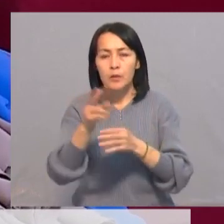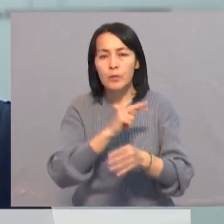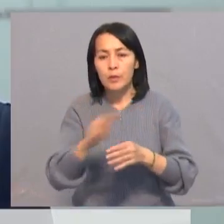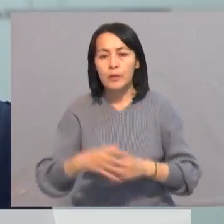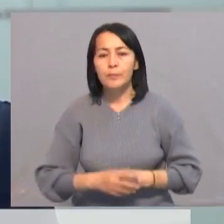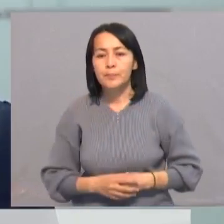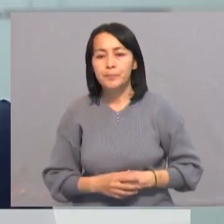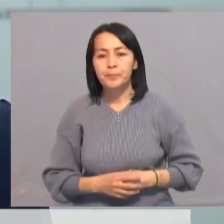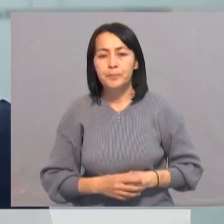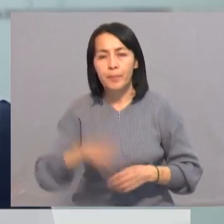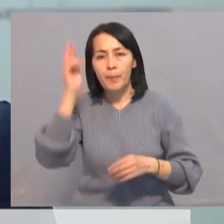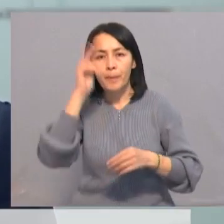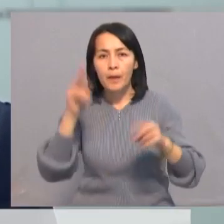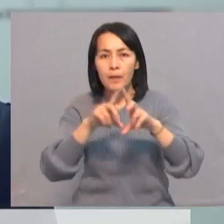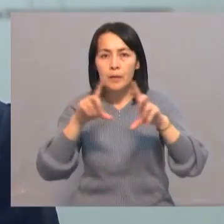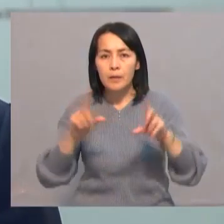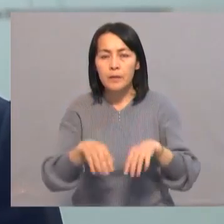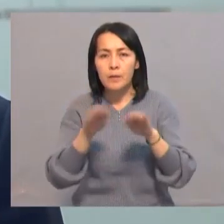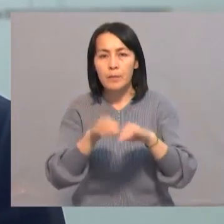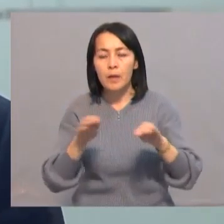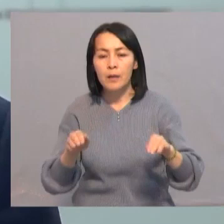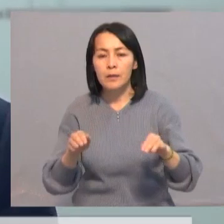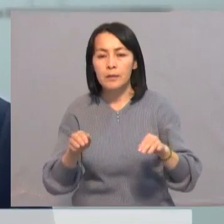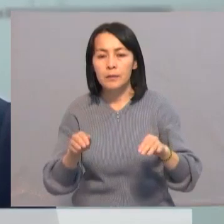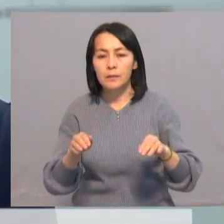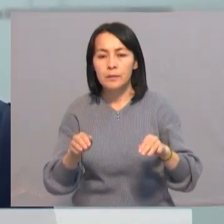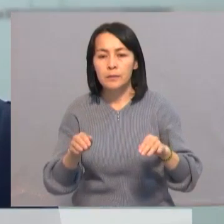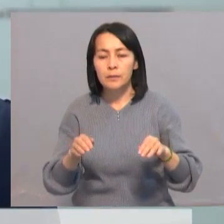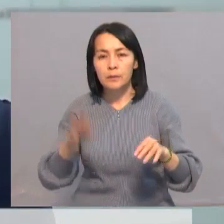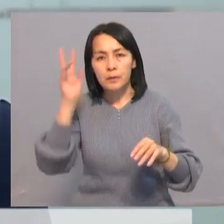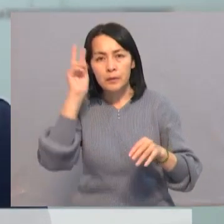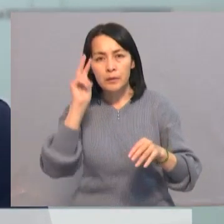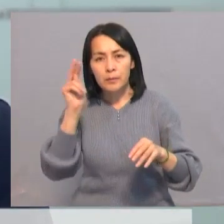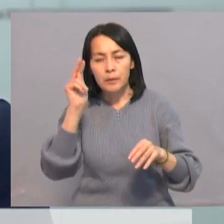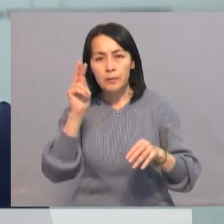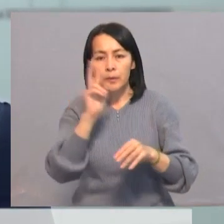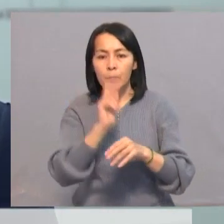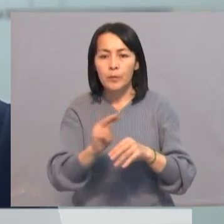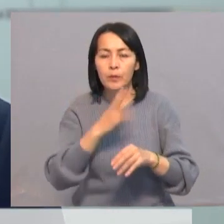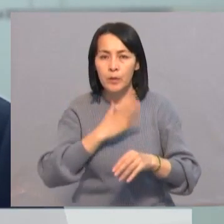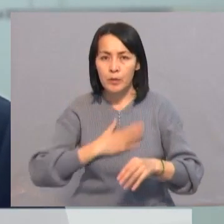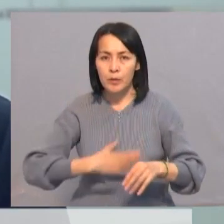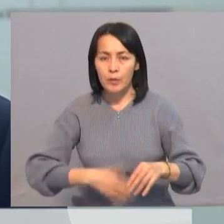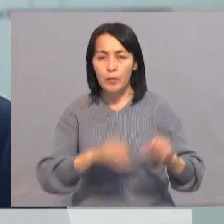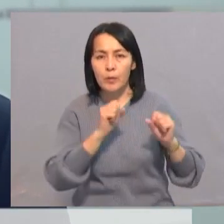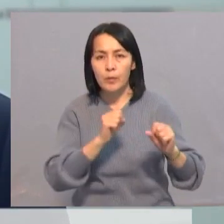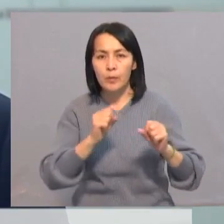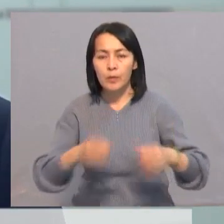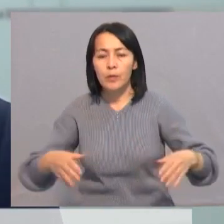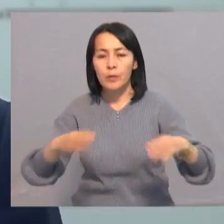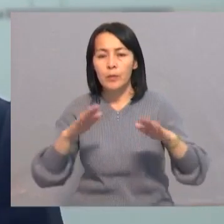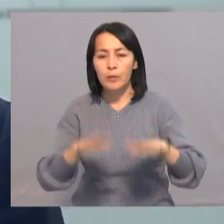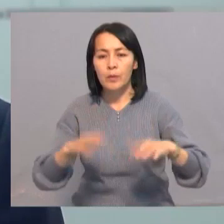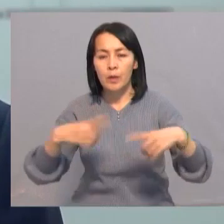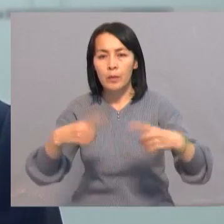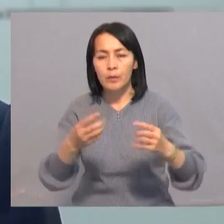jöndeledi. Bilim mekemelerindeki balalardın bilim aluına jaylı jäne kaupsız orta kalıptastıru.